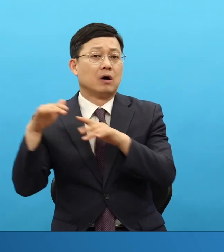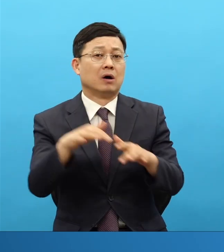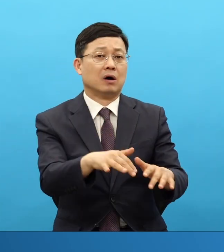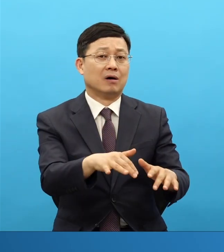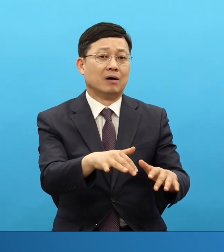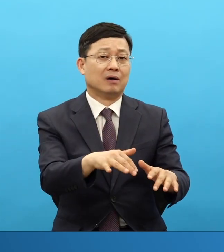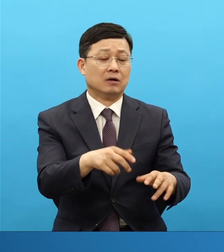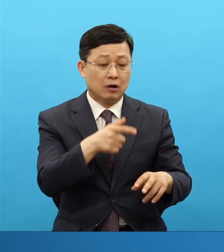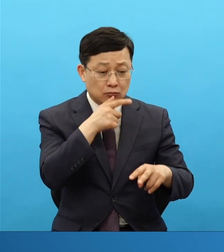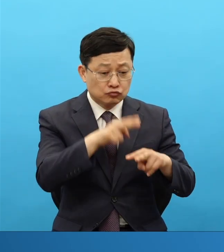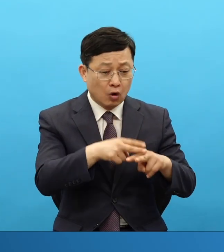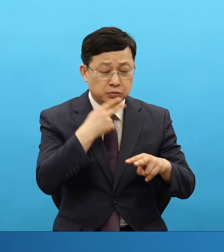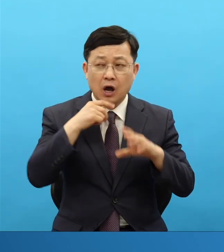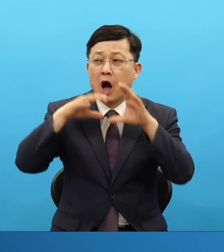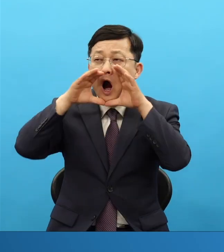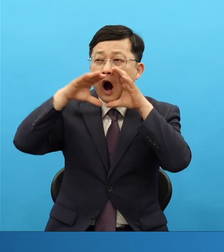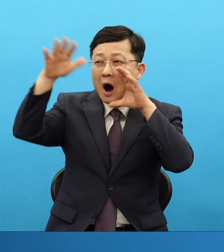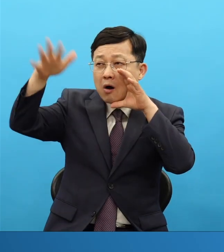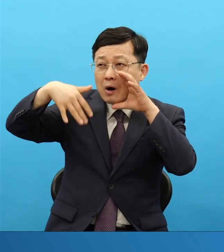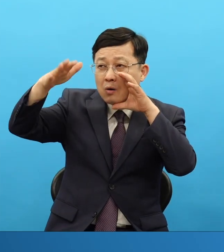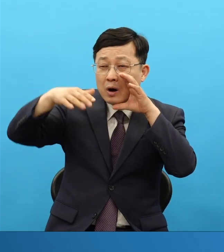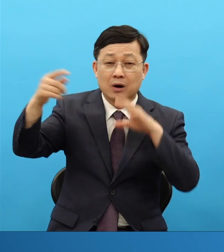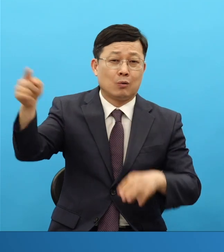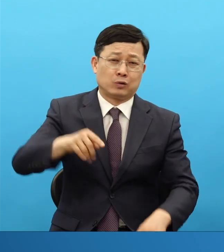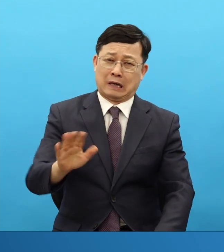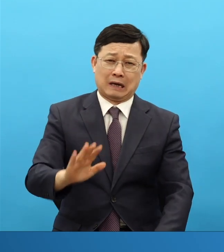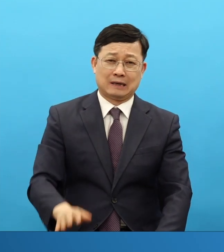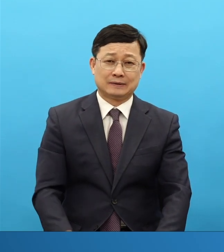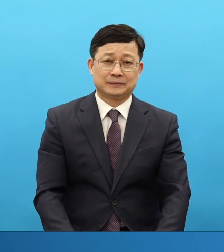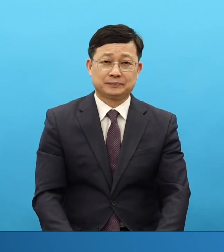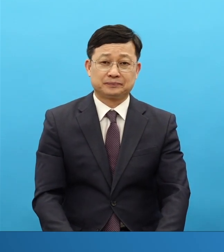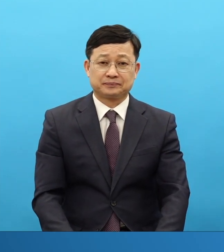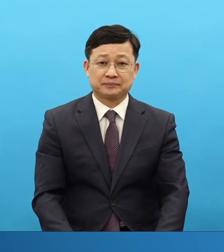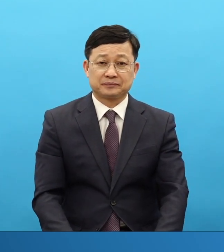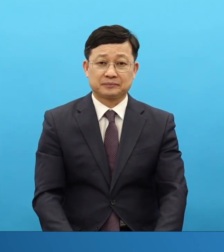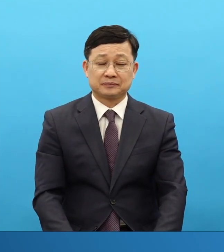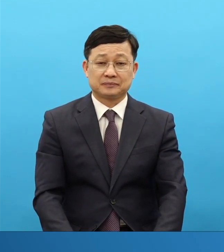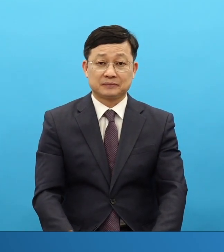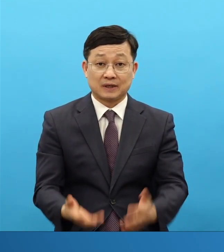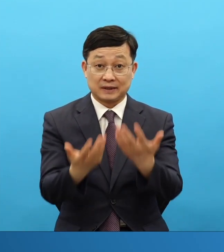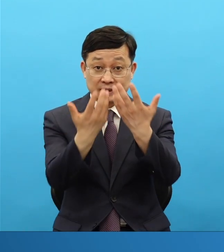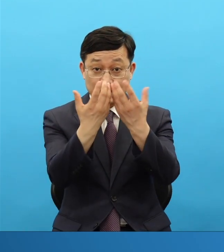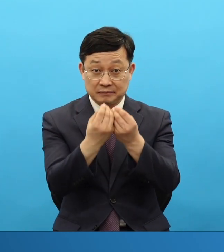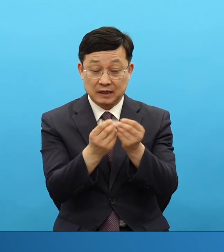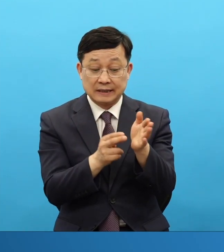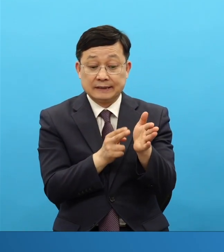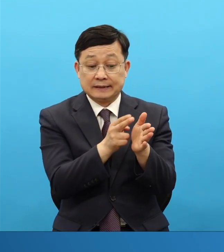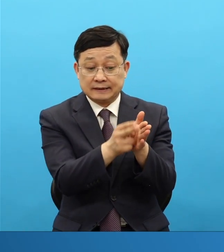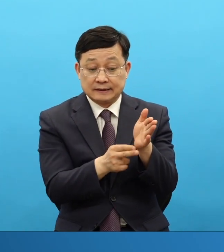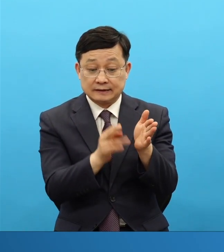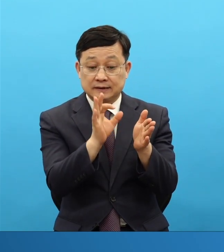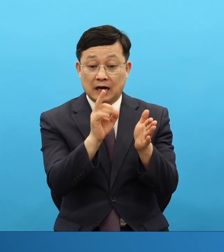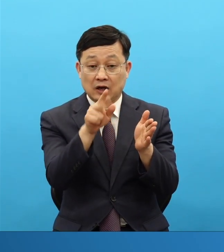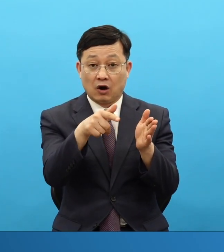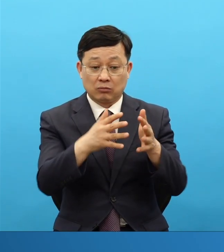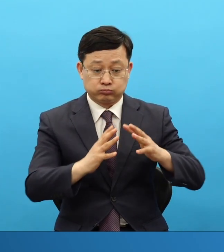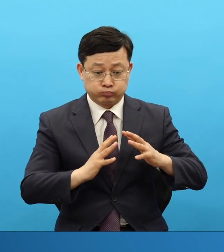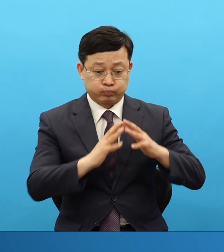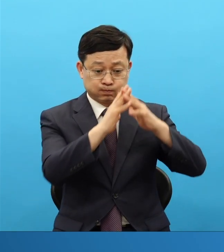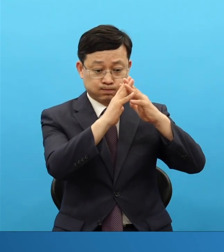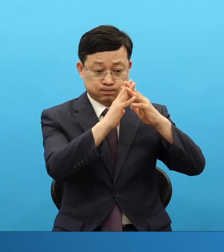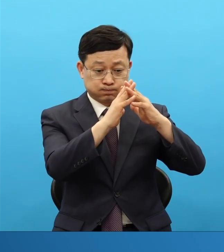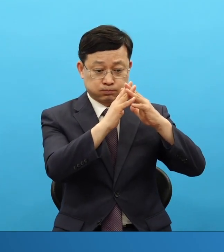people will not come. 여러분이 역을 만들면 기차 타러 와요. And if you make a station, people will come to it to get on the